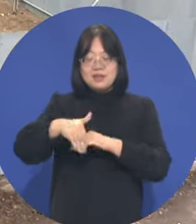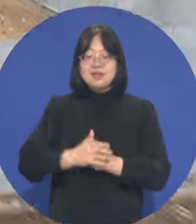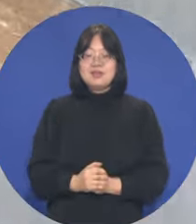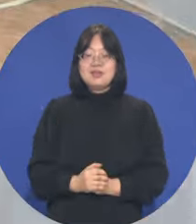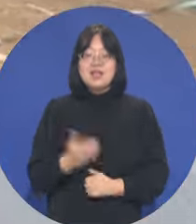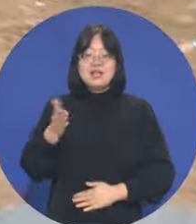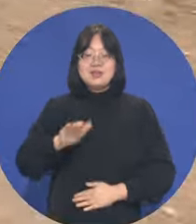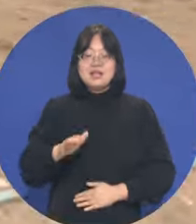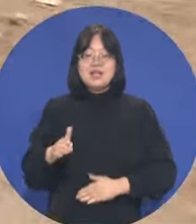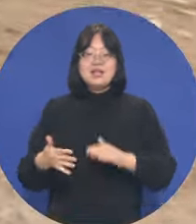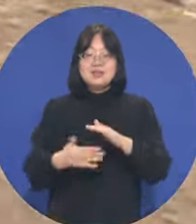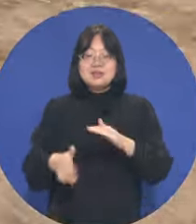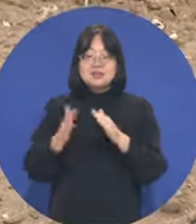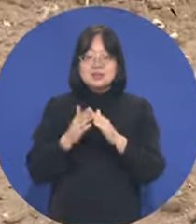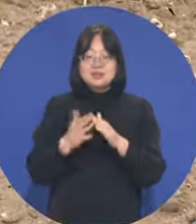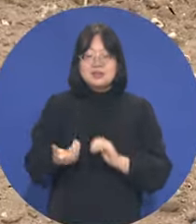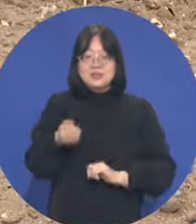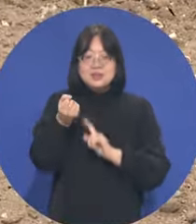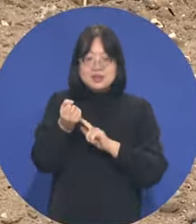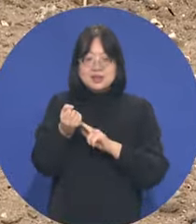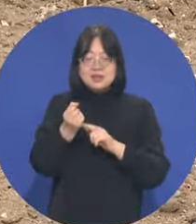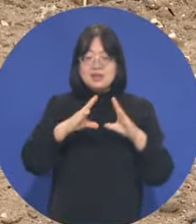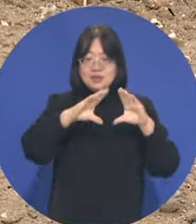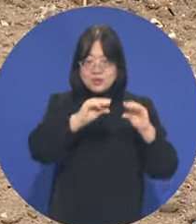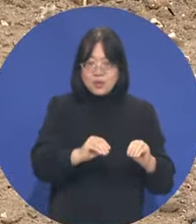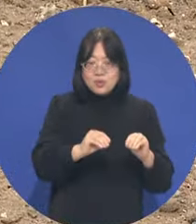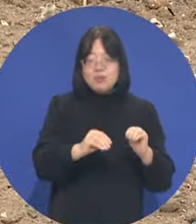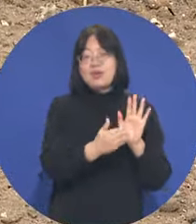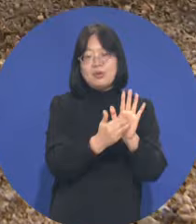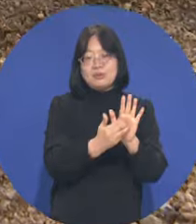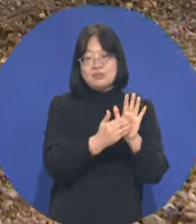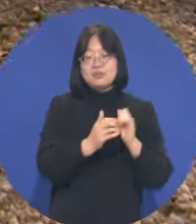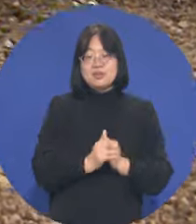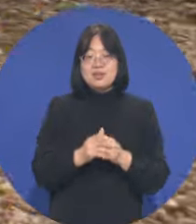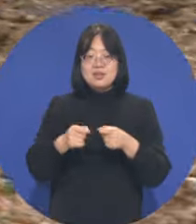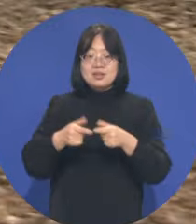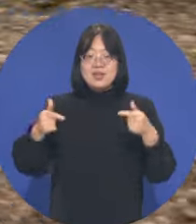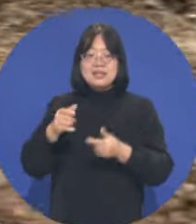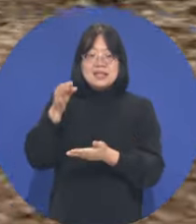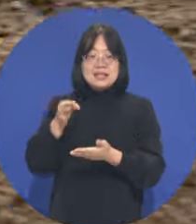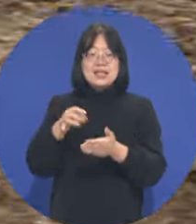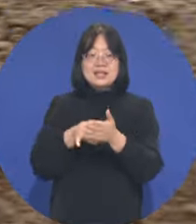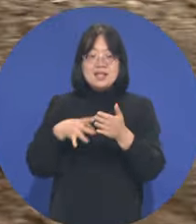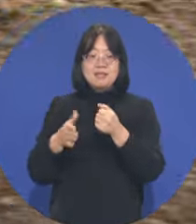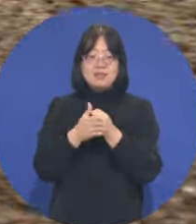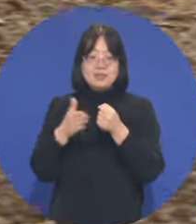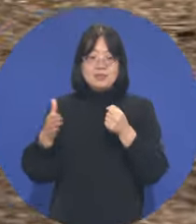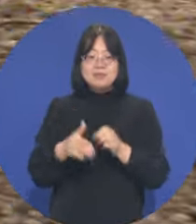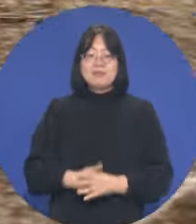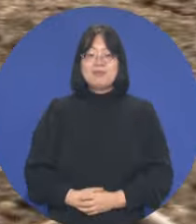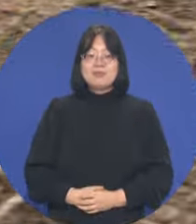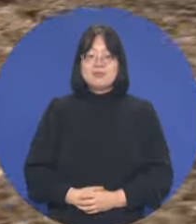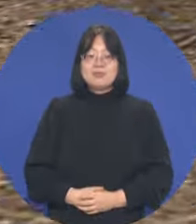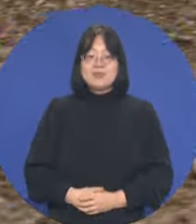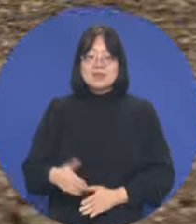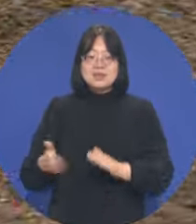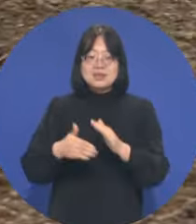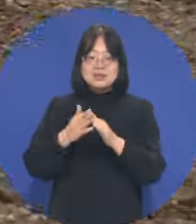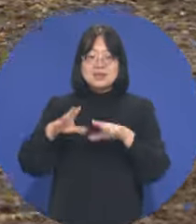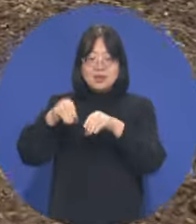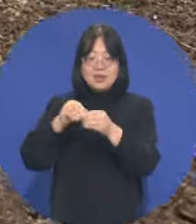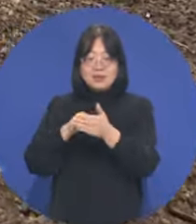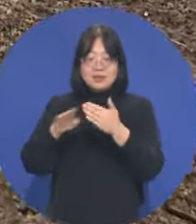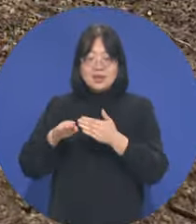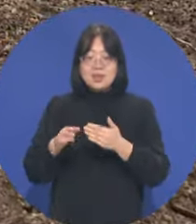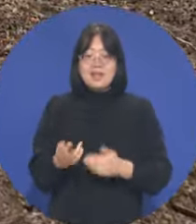하지만 빈집 소유주들이 철거를 거부하는 경우도 있습니다 늘어나는 재산세가 원인입니다 빈집을 철거하고